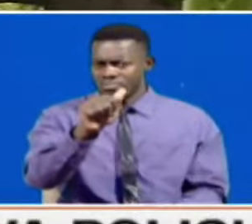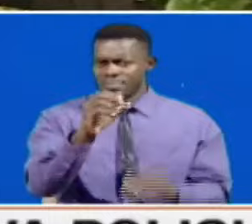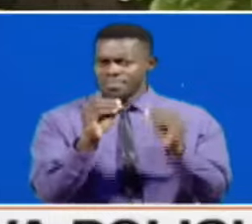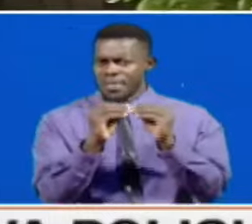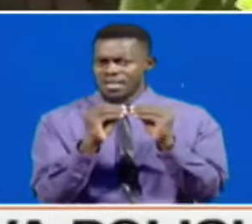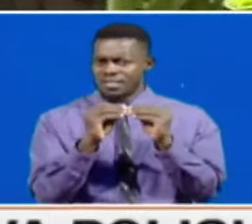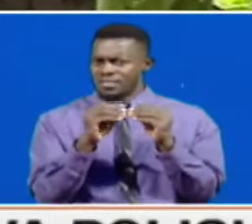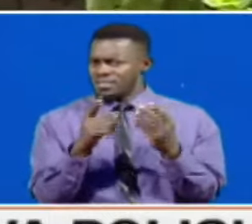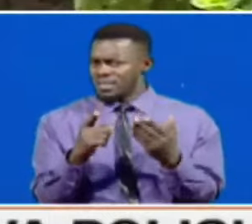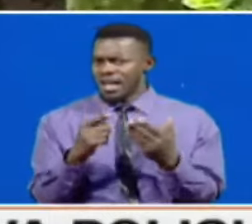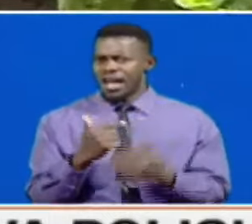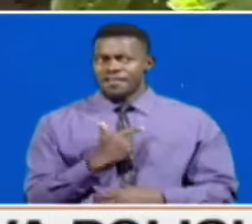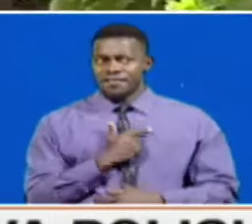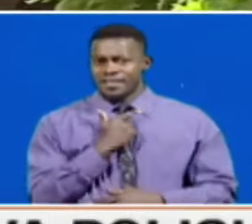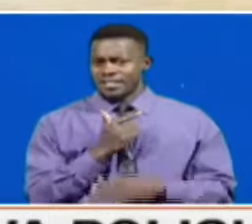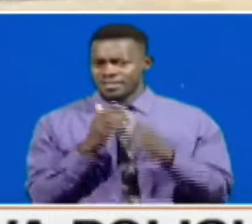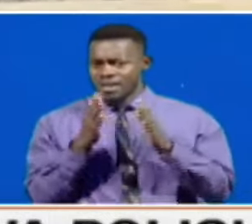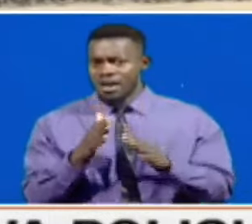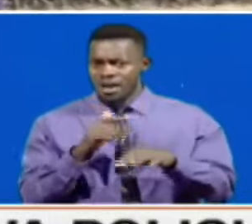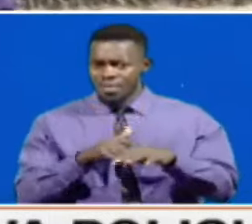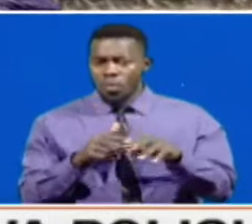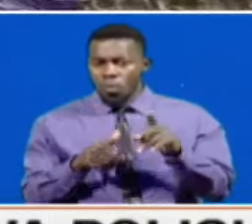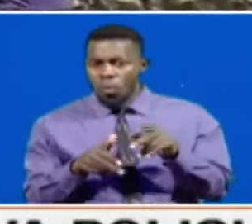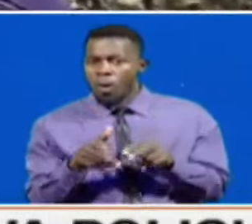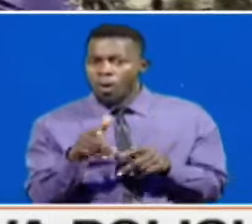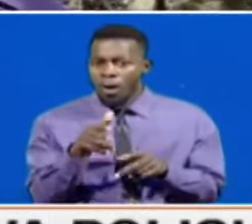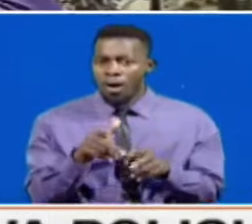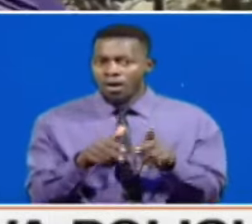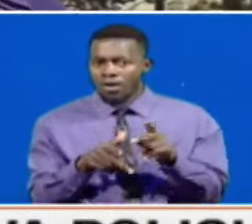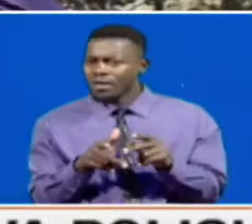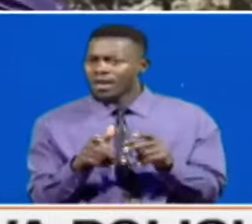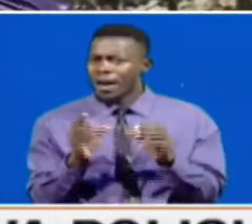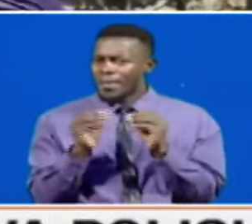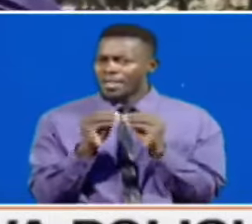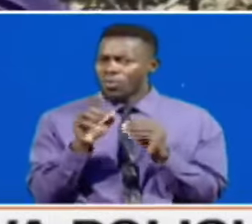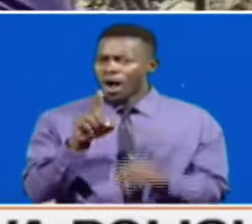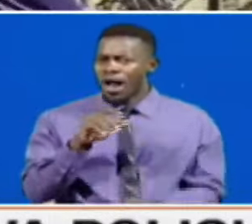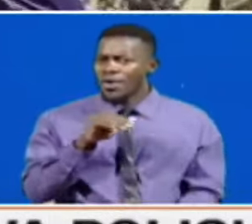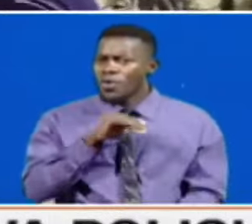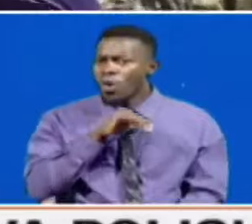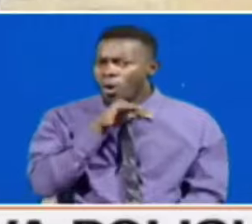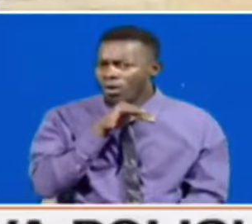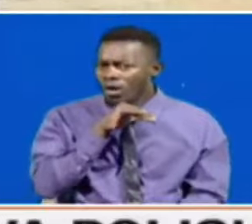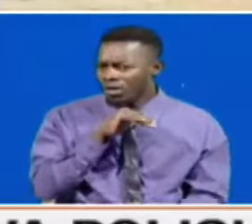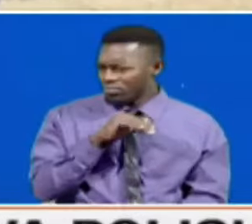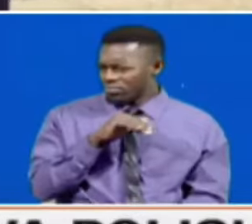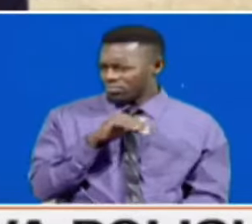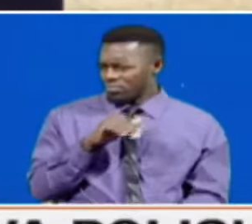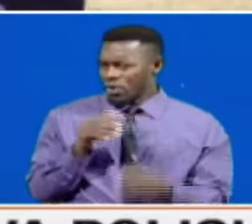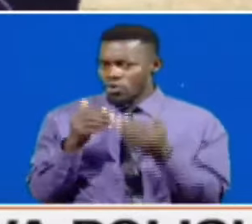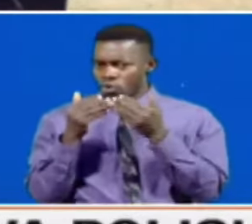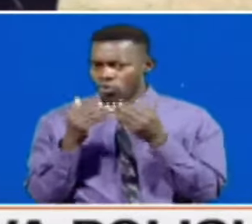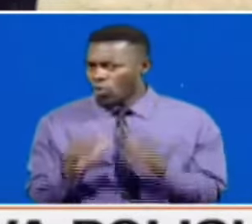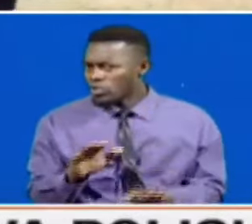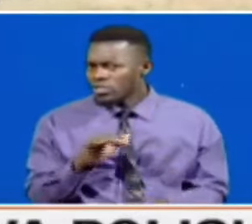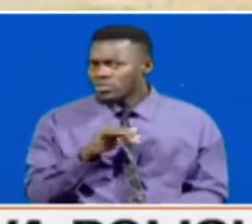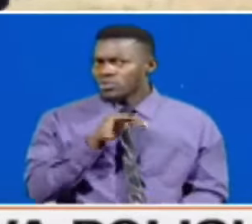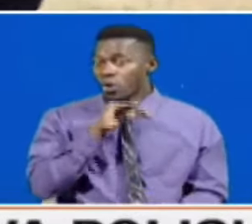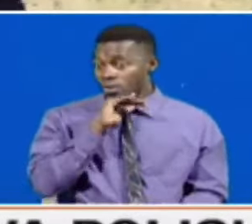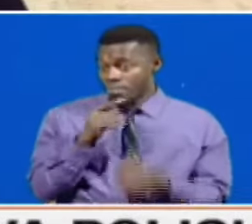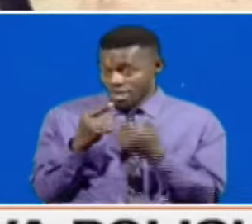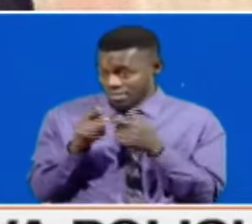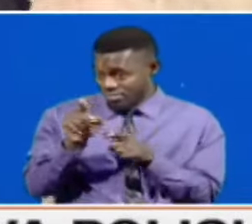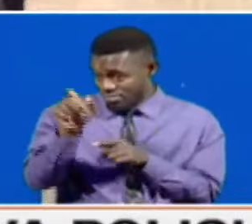akiwa nji kueka nyumbani kwake alikut na mbwa aliyana kupe kutana na uju Wake wa masal ya